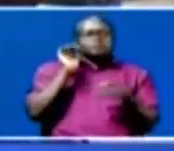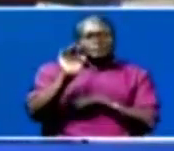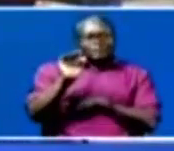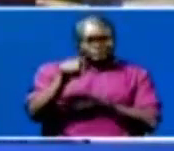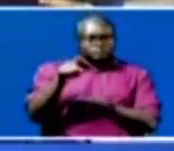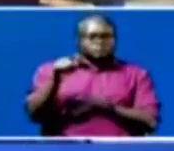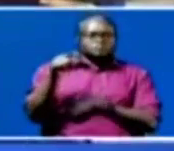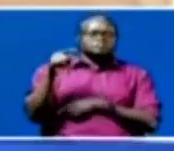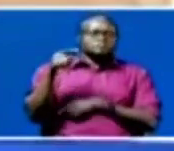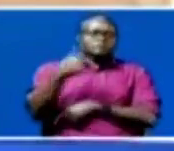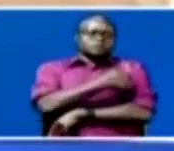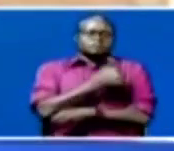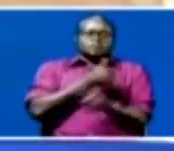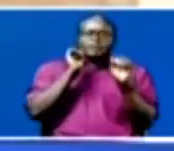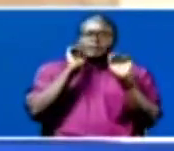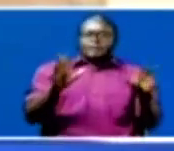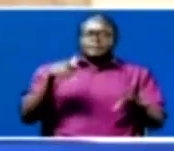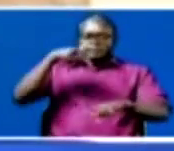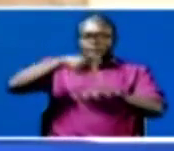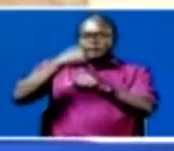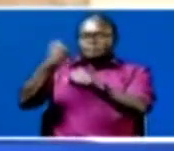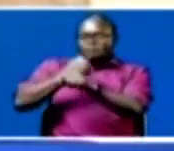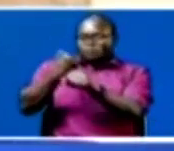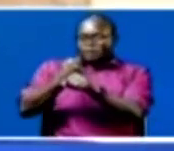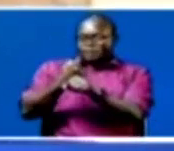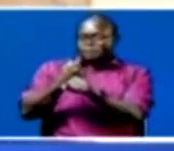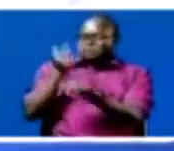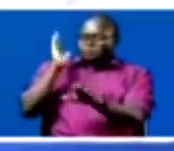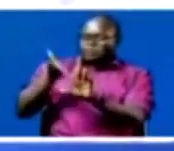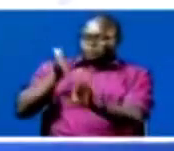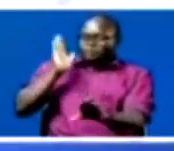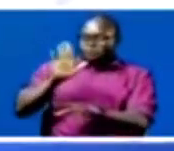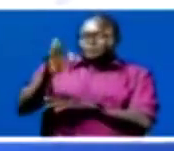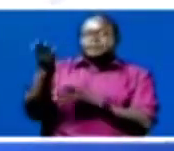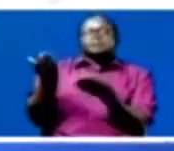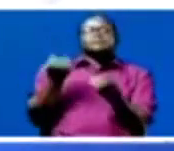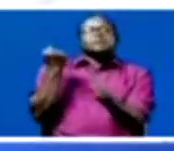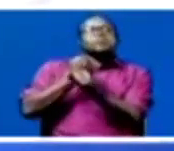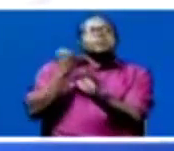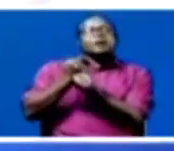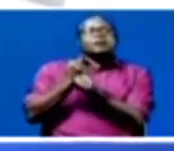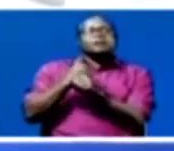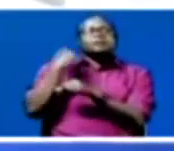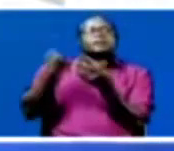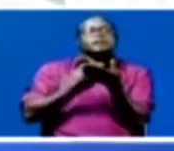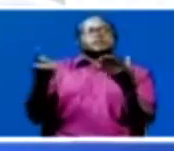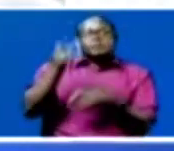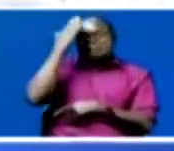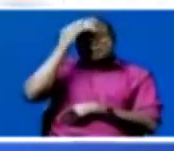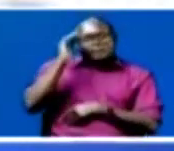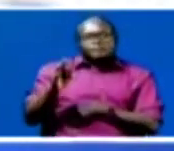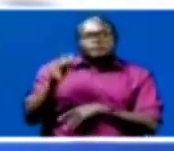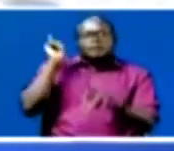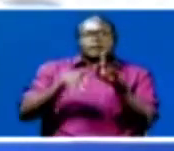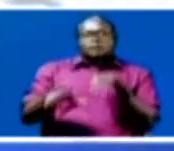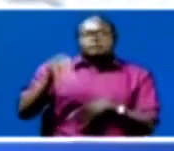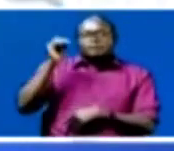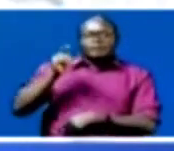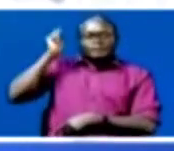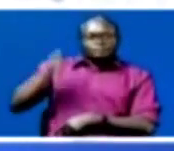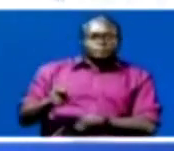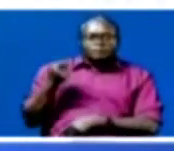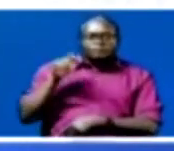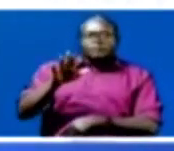utepetevu kwenye usalama wa huduma wa afya na kutishia kuondoa huduma za afya kufikia Jumatatu iwapo haki haitopatikana